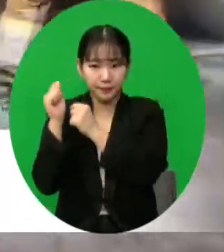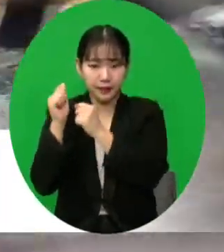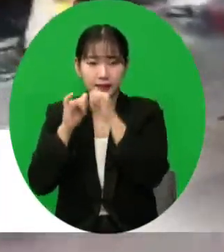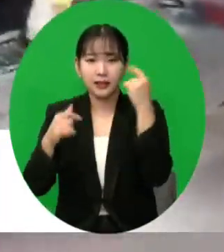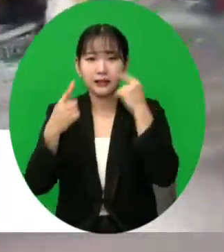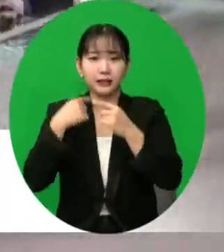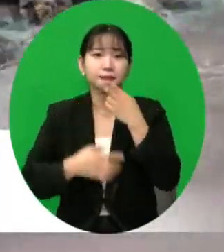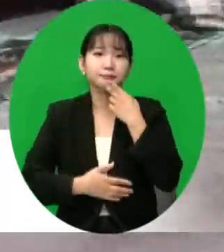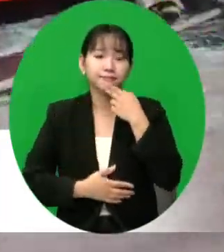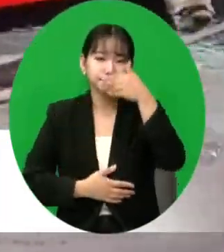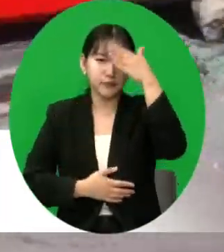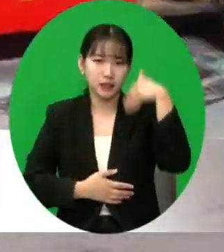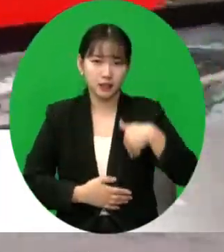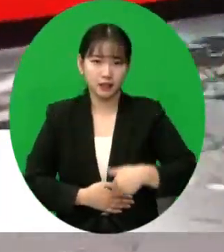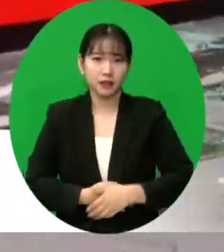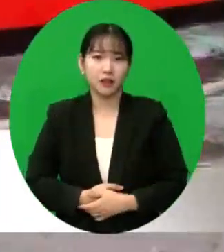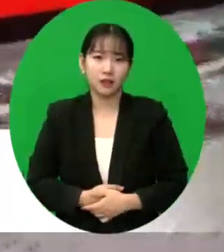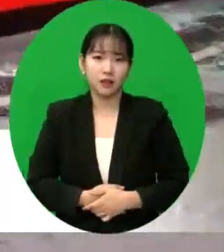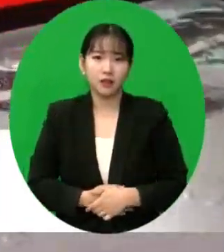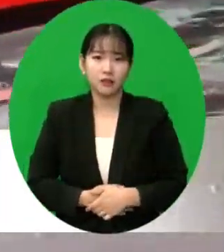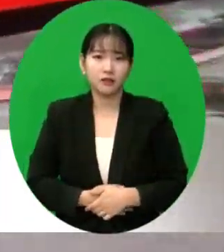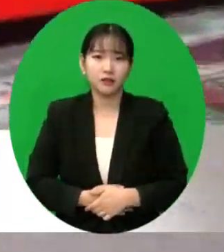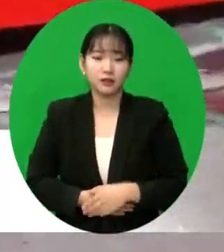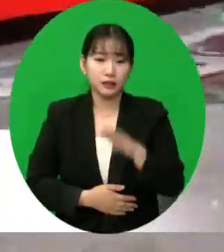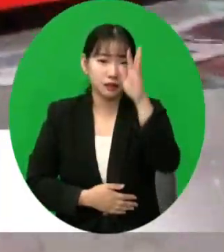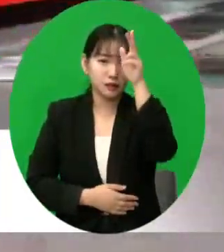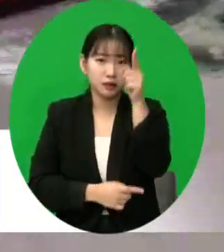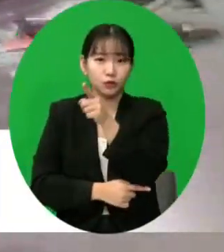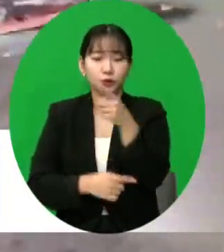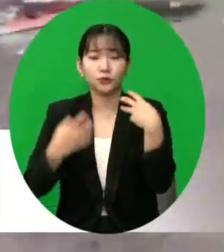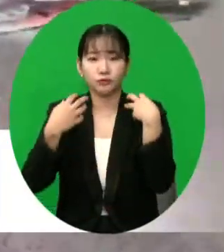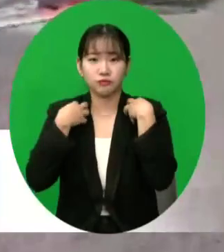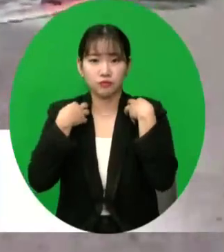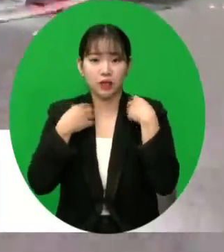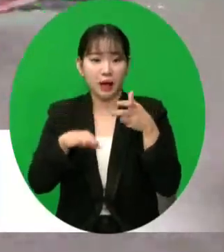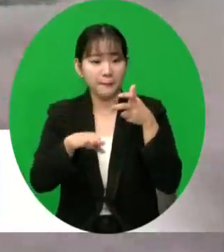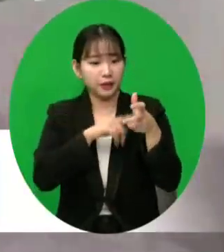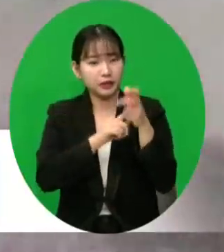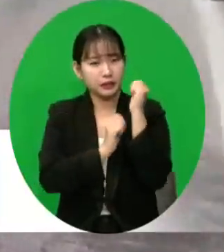다행히 인명피해는 발생하지 않았습니다. 경찰과